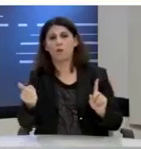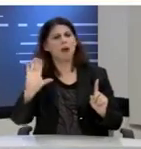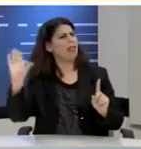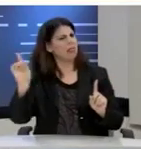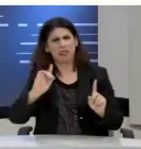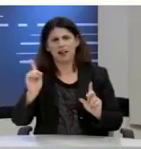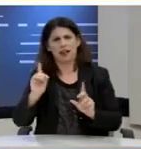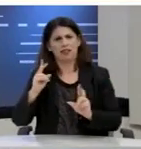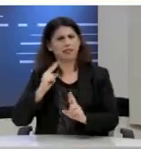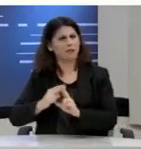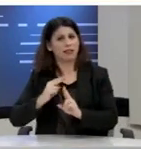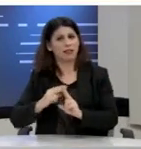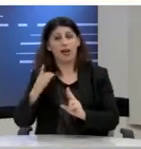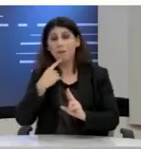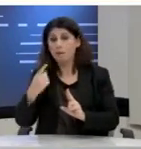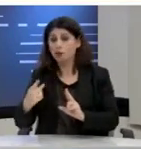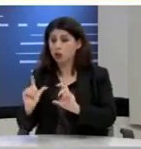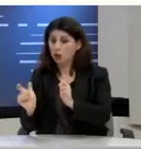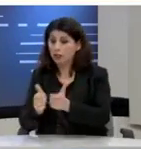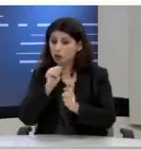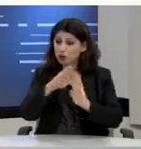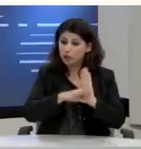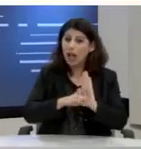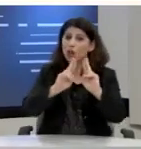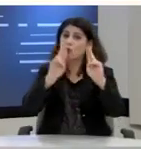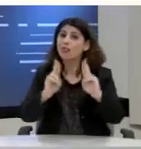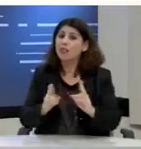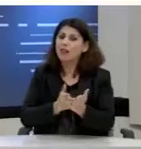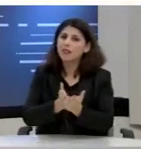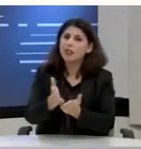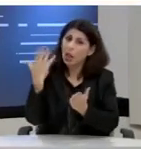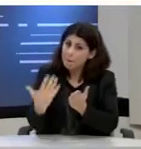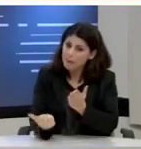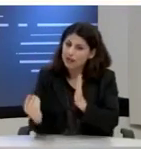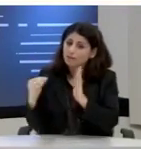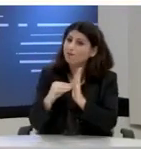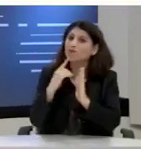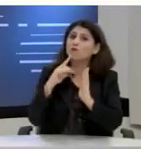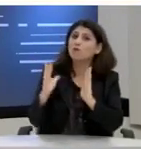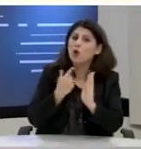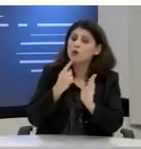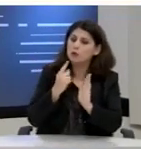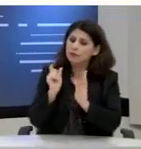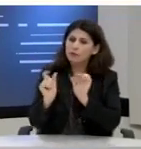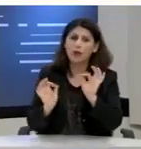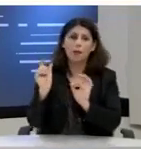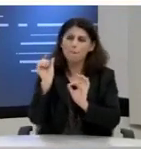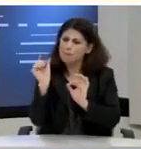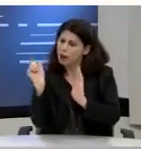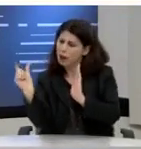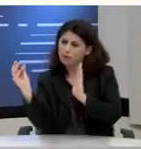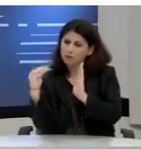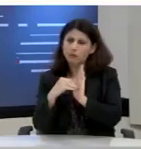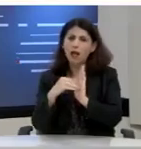σημασία πώς προσδιορίζεται το έθνος σε ένα σύνταγμα. Έχει σημασία στο διεθνές δίκαιο, αν υπάρχει, πώς προσδιορίζεται. Και δεν είναι καθόλου